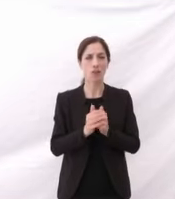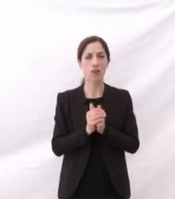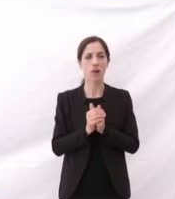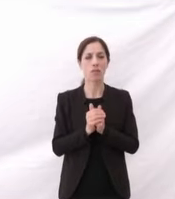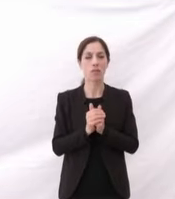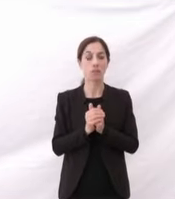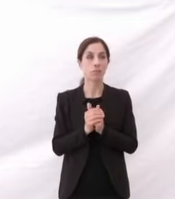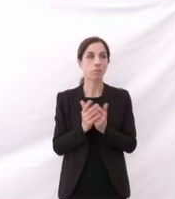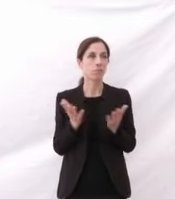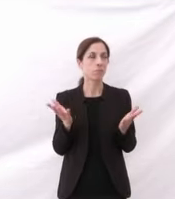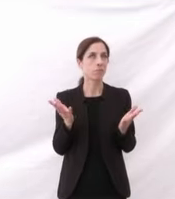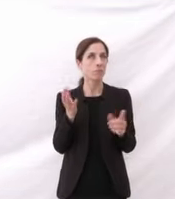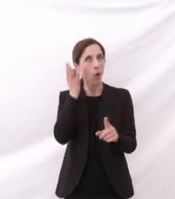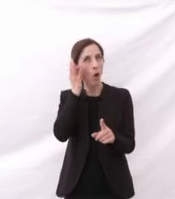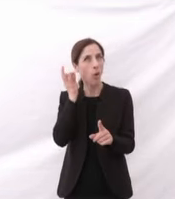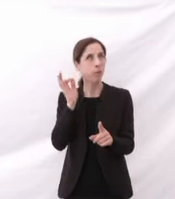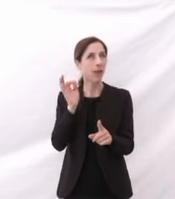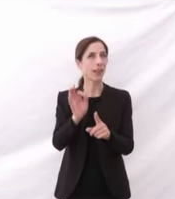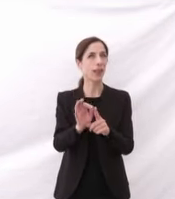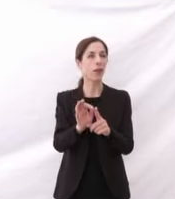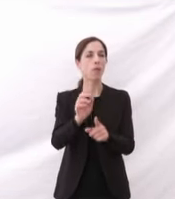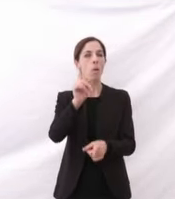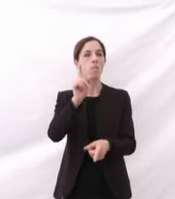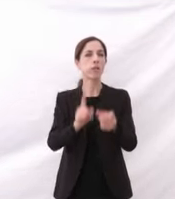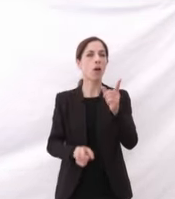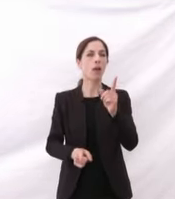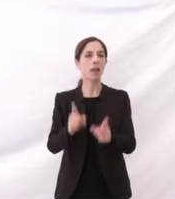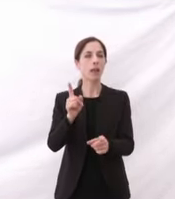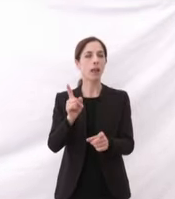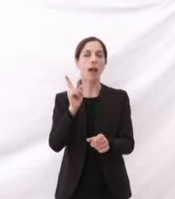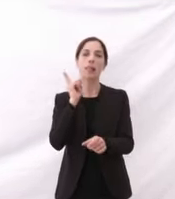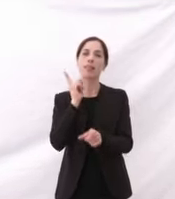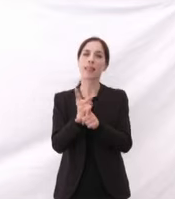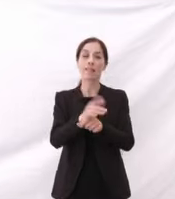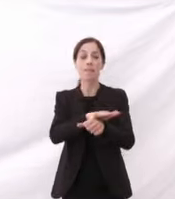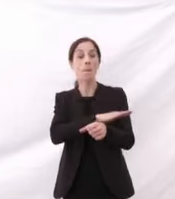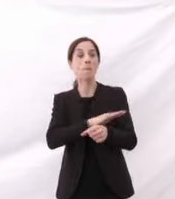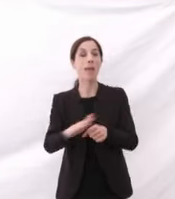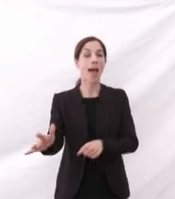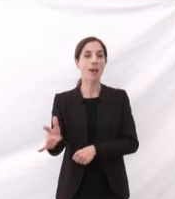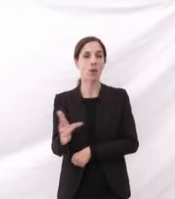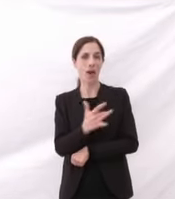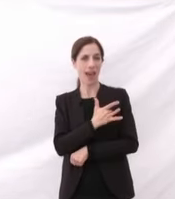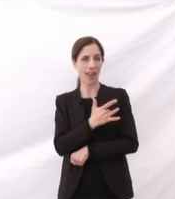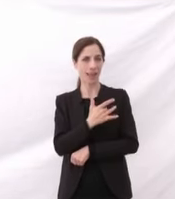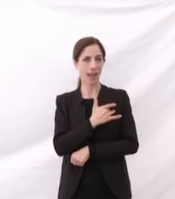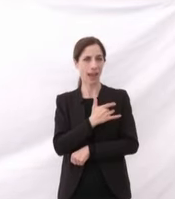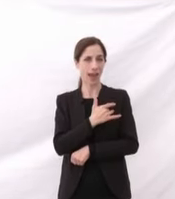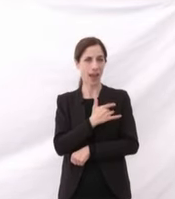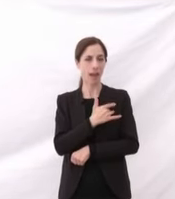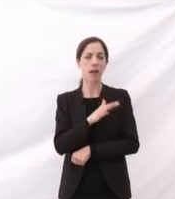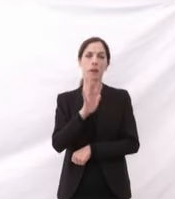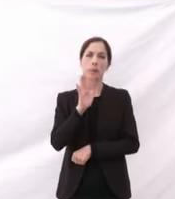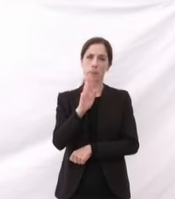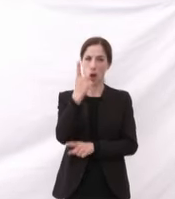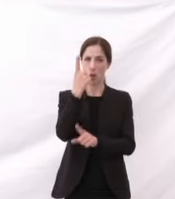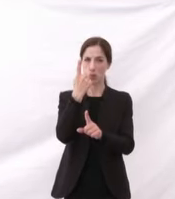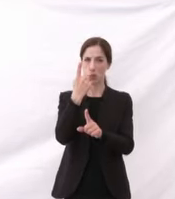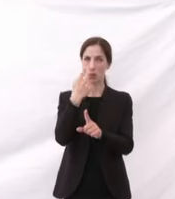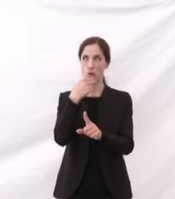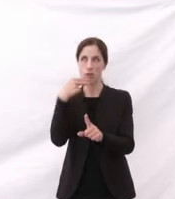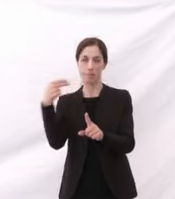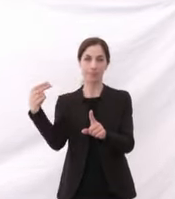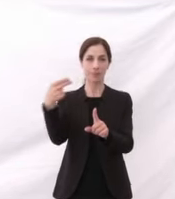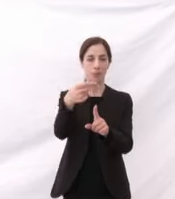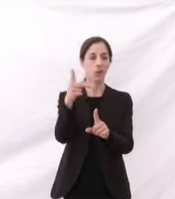politica impastata di eticità. Ma ne cito uno, un